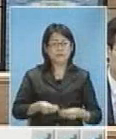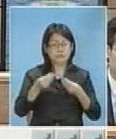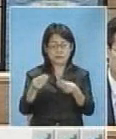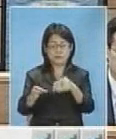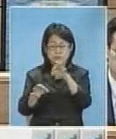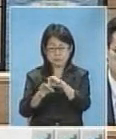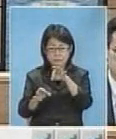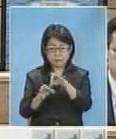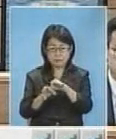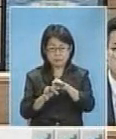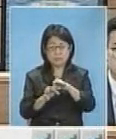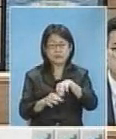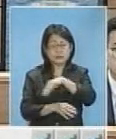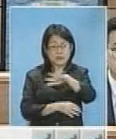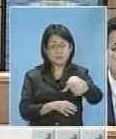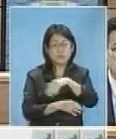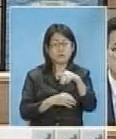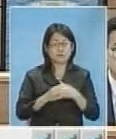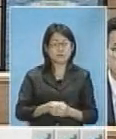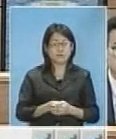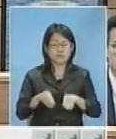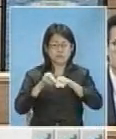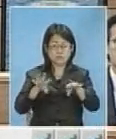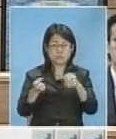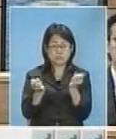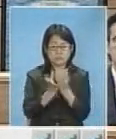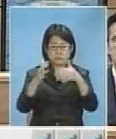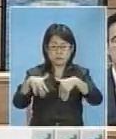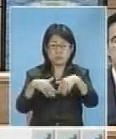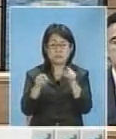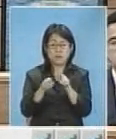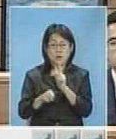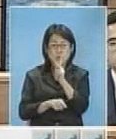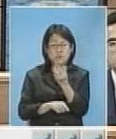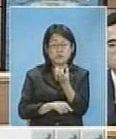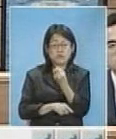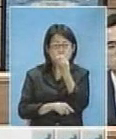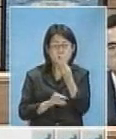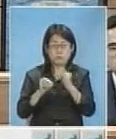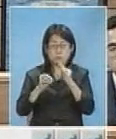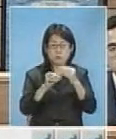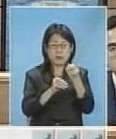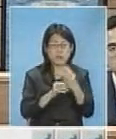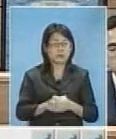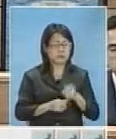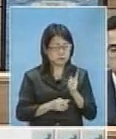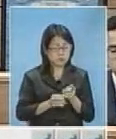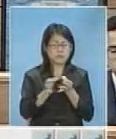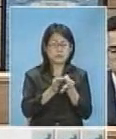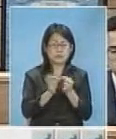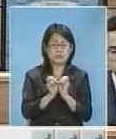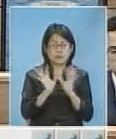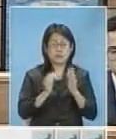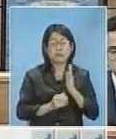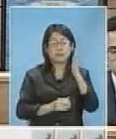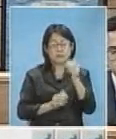ารพาณิชย์ส่งต่อให้กับพี่น้องประชาชนแล้วรัฐบาลยังต้องตอบและชี้แจงให้ชัดเจนด้วยครับว่ารัฐบาลจะ